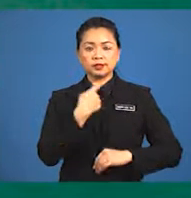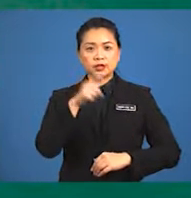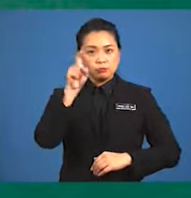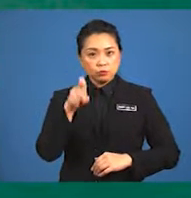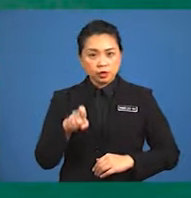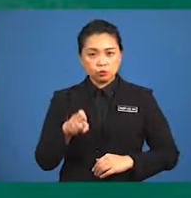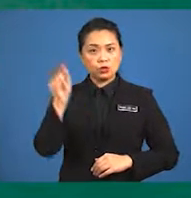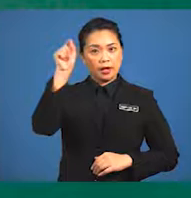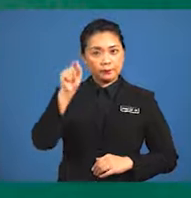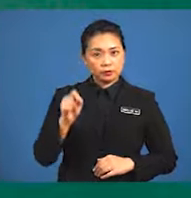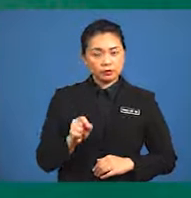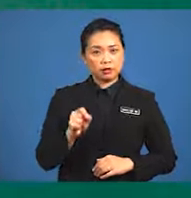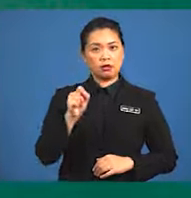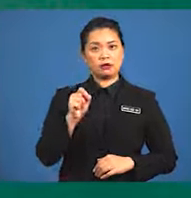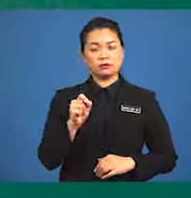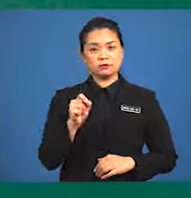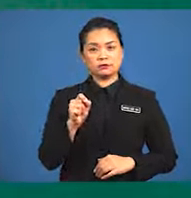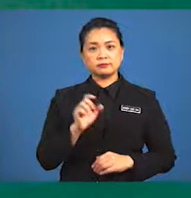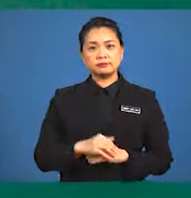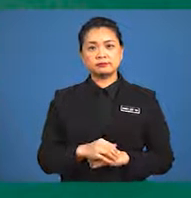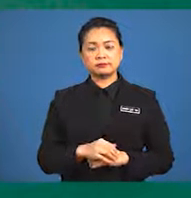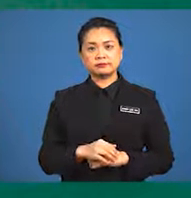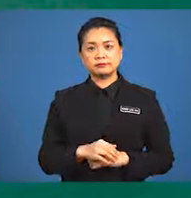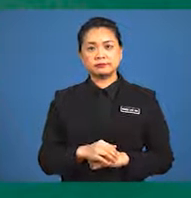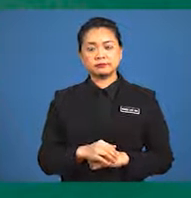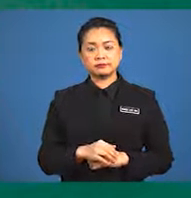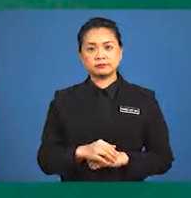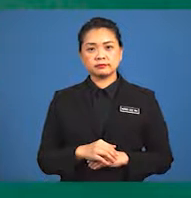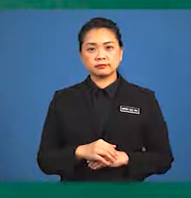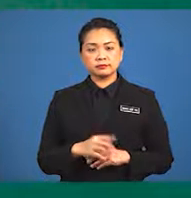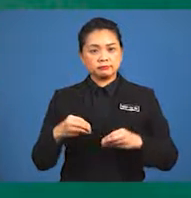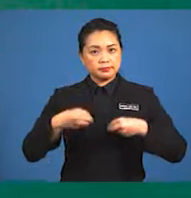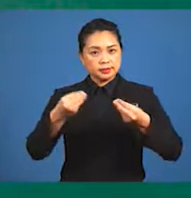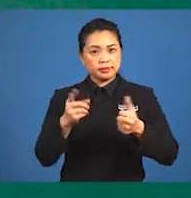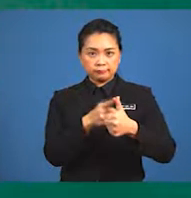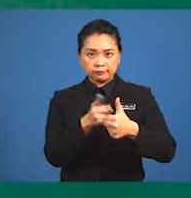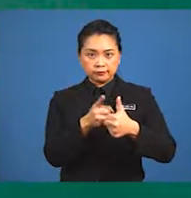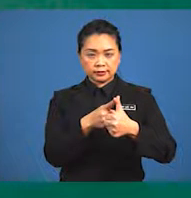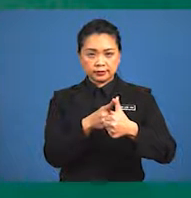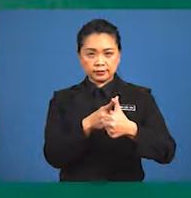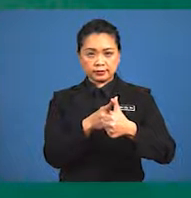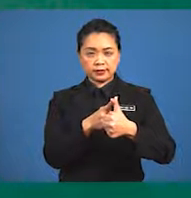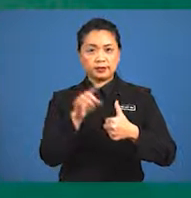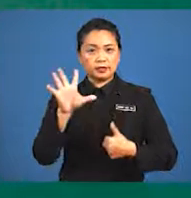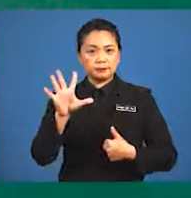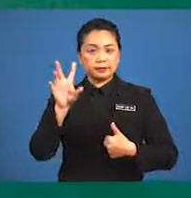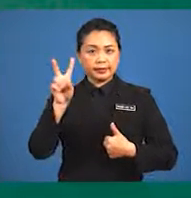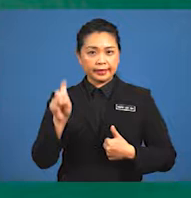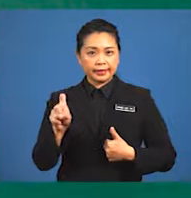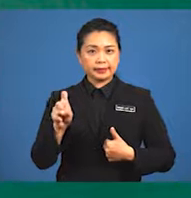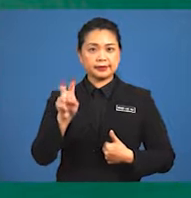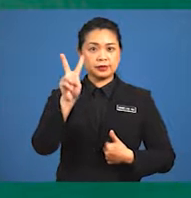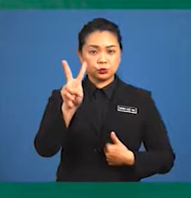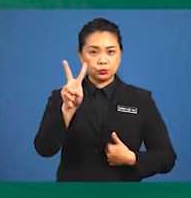kamirkan satu persatu sebutan yang diberi. Bagi sebutan pertama, masihkah anda ingat